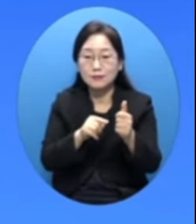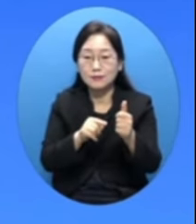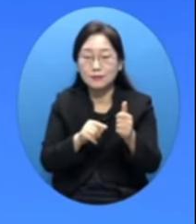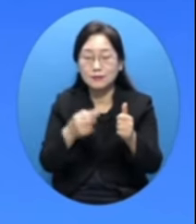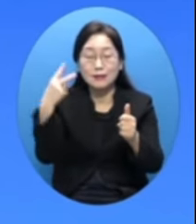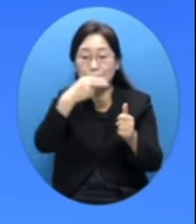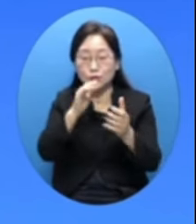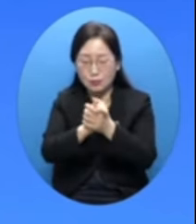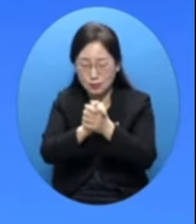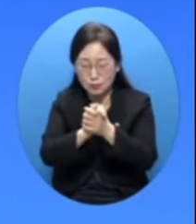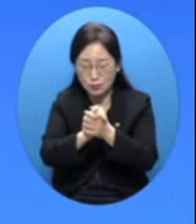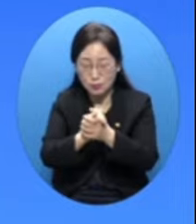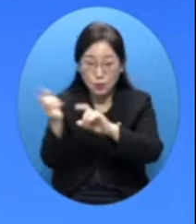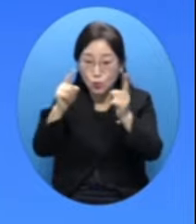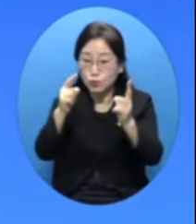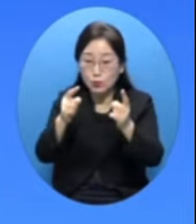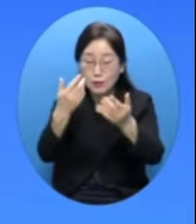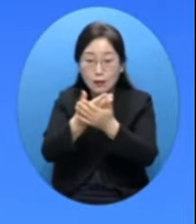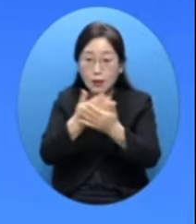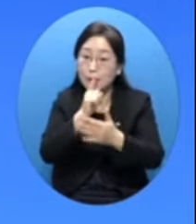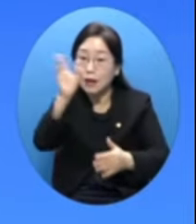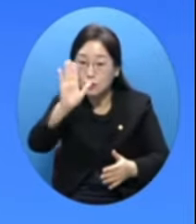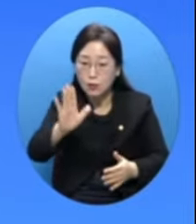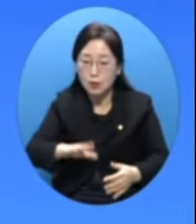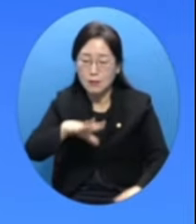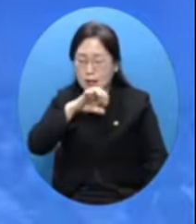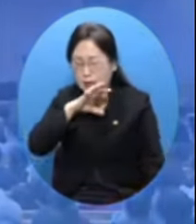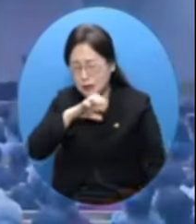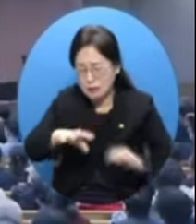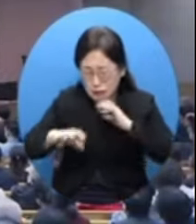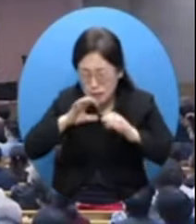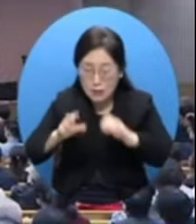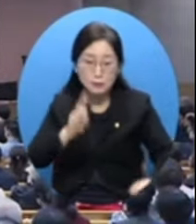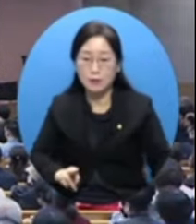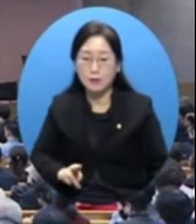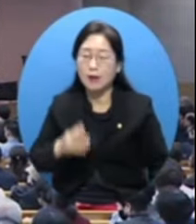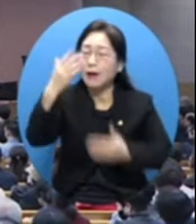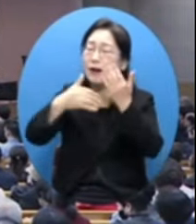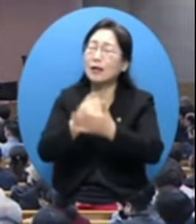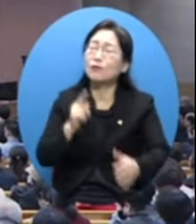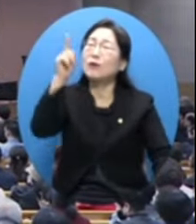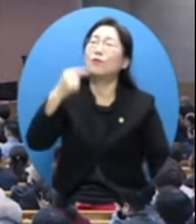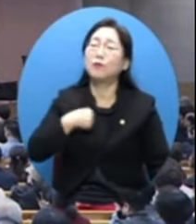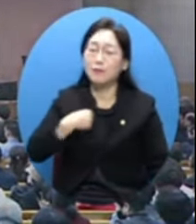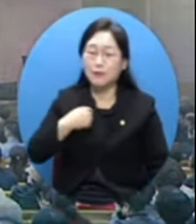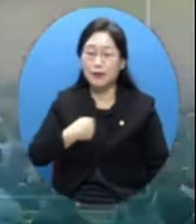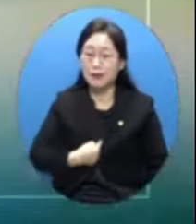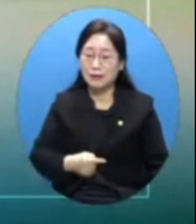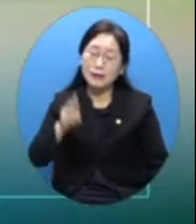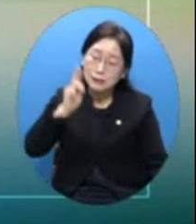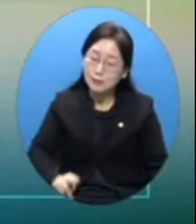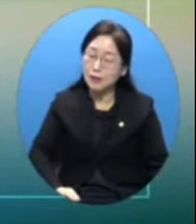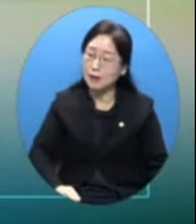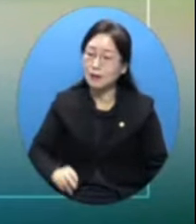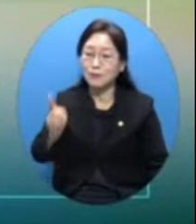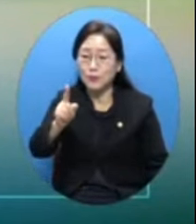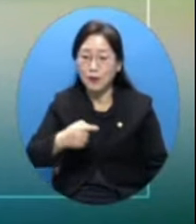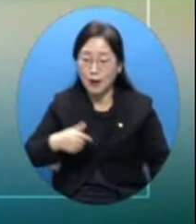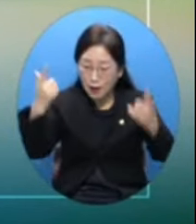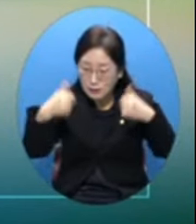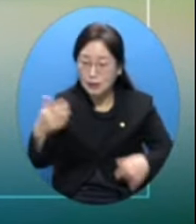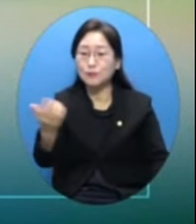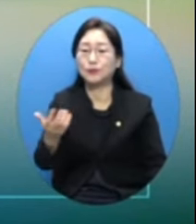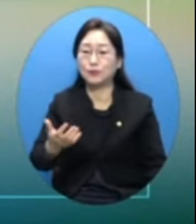기도원에 가서 고쳐달라고 하는 기도가 나기 전에 먼저 원망과 불평이 터져나왔습니다. 하나님 왜 나한테만 이렇게 가혹하신가요? 항상 아프기만